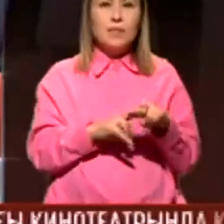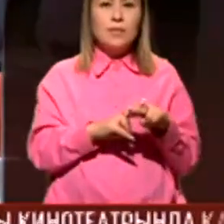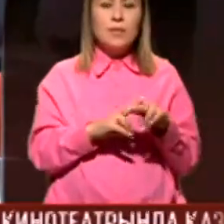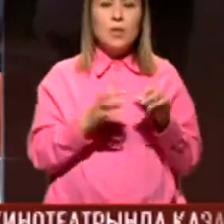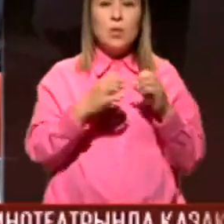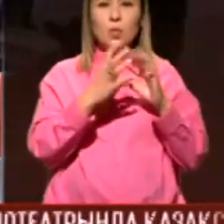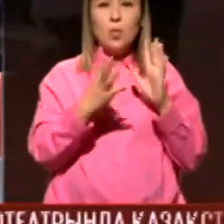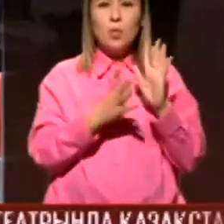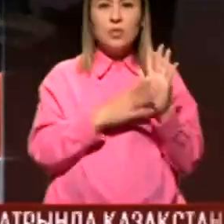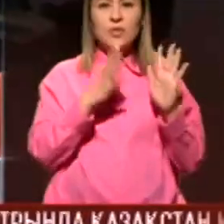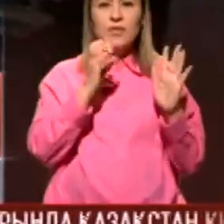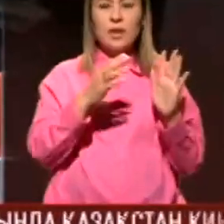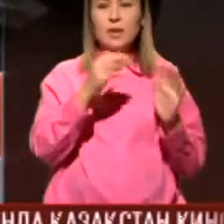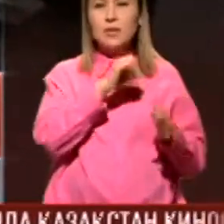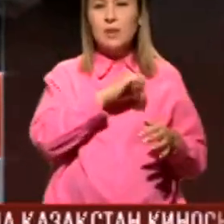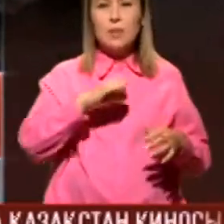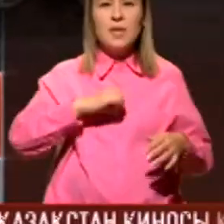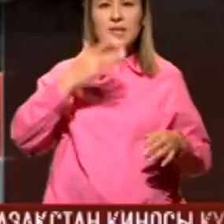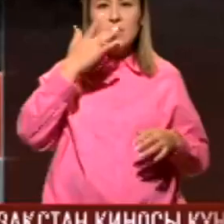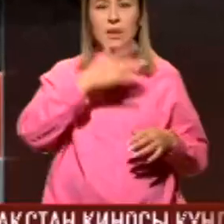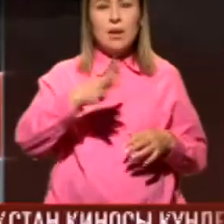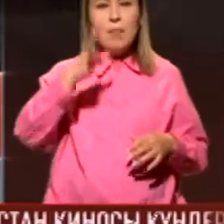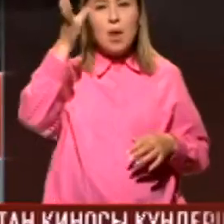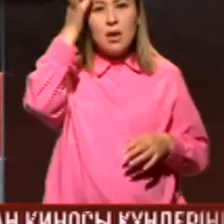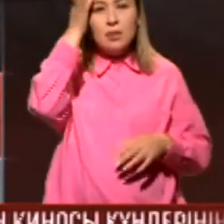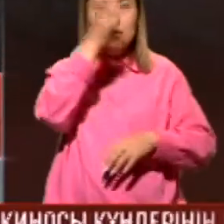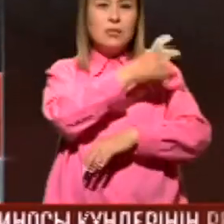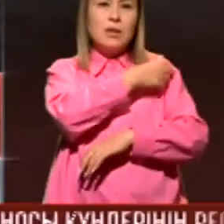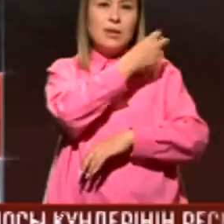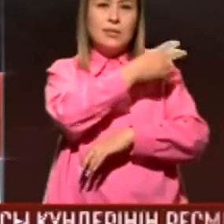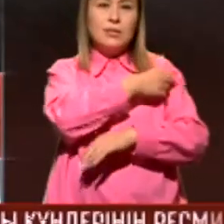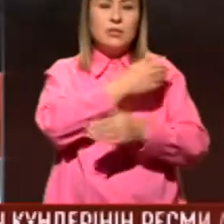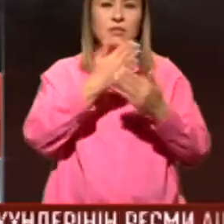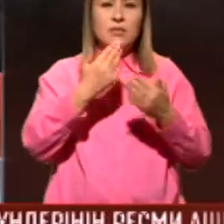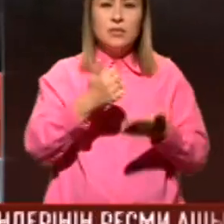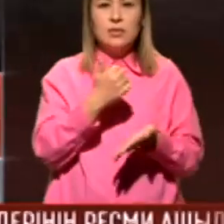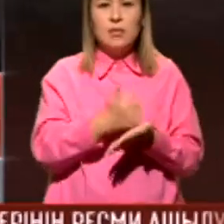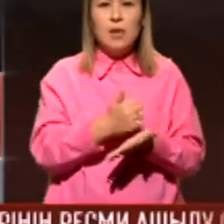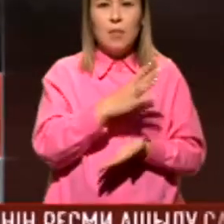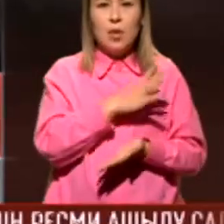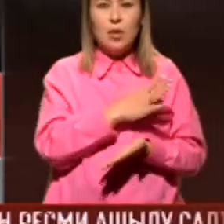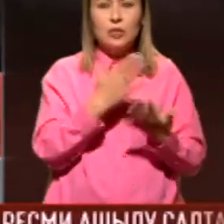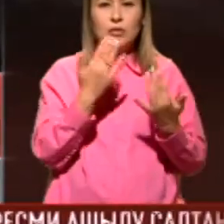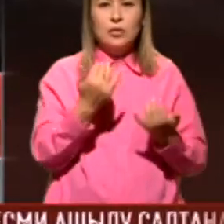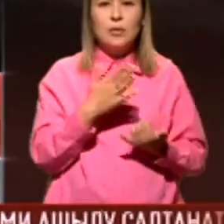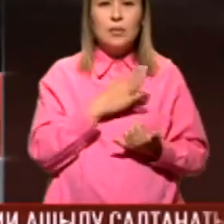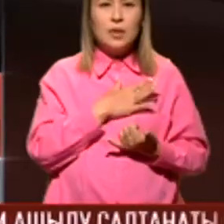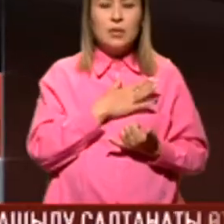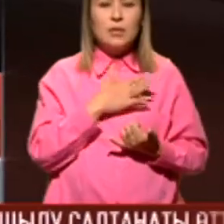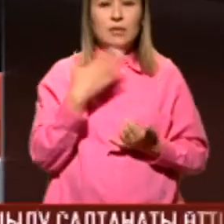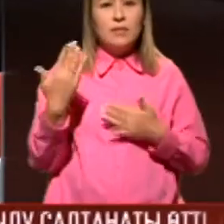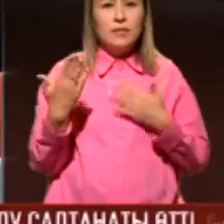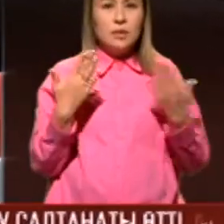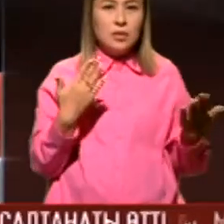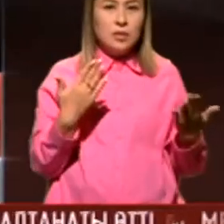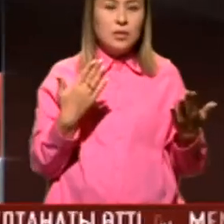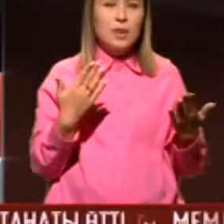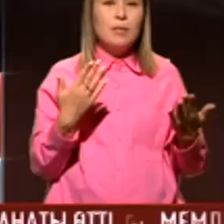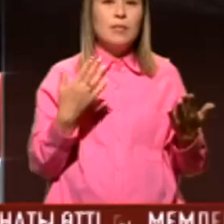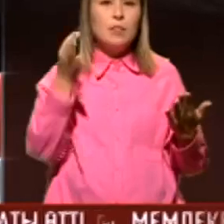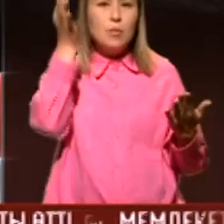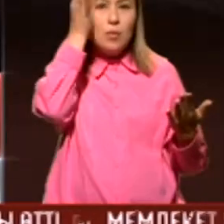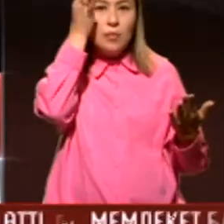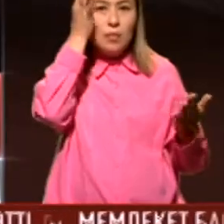19-шы ғасырдың негізгі сыртқы саяси доктринасы баланс доктринасы болатын. Мен мына жақты да ескерем, мына жақты да